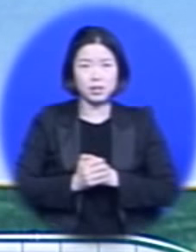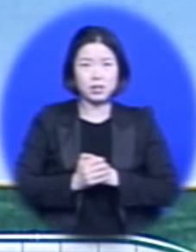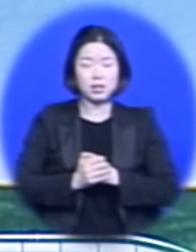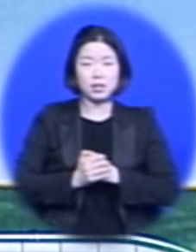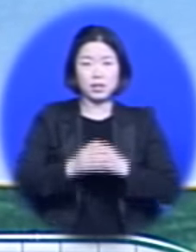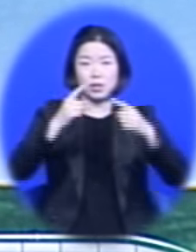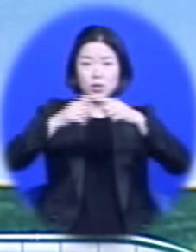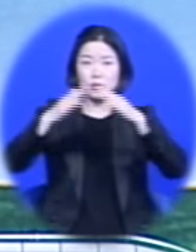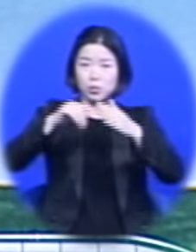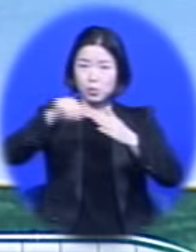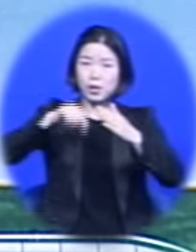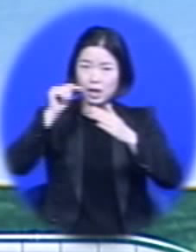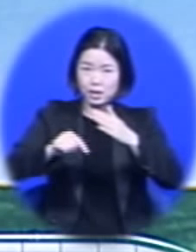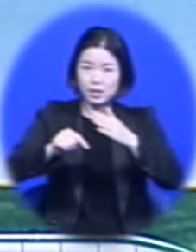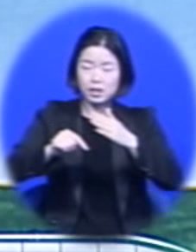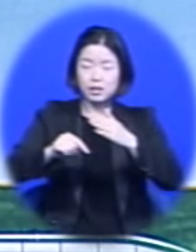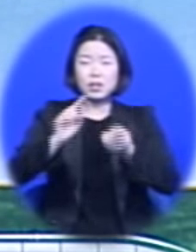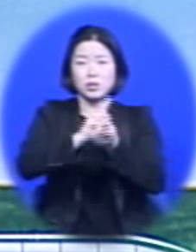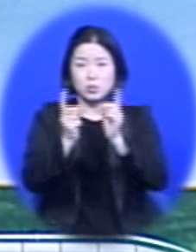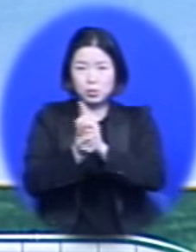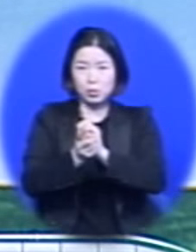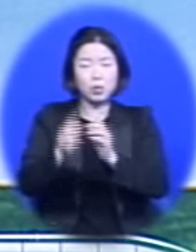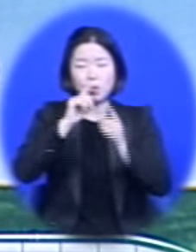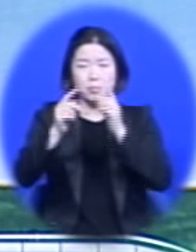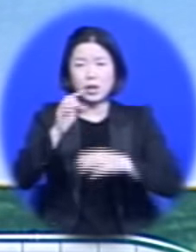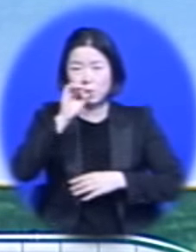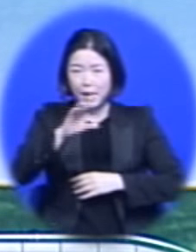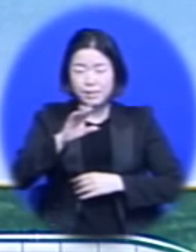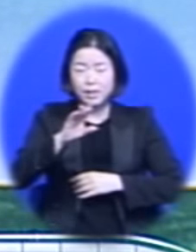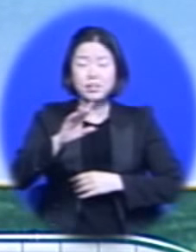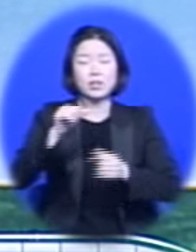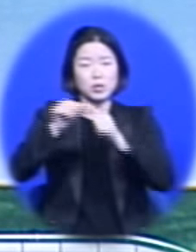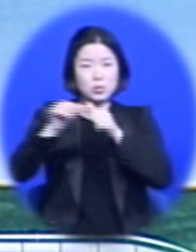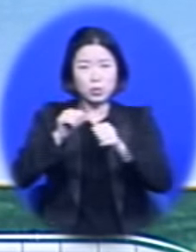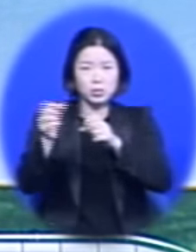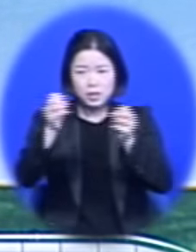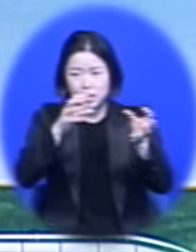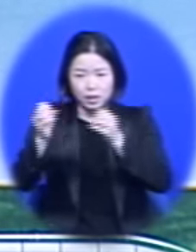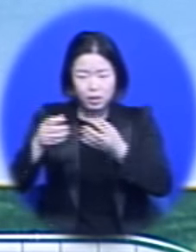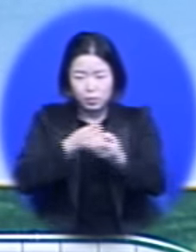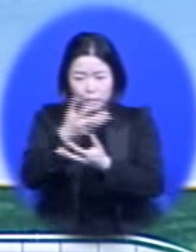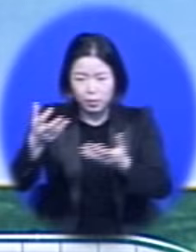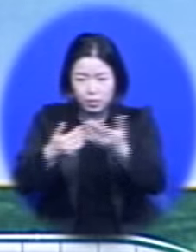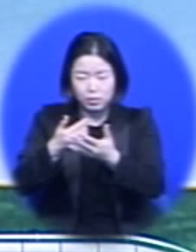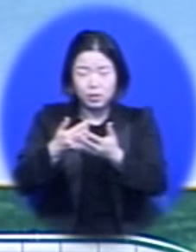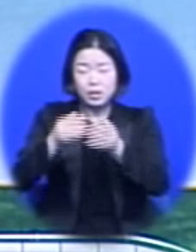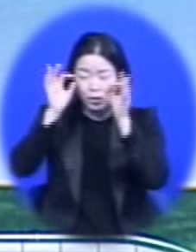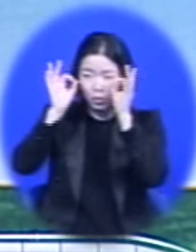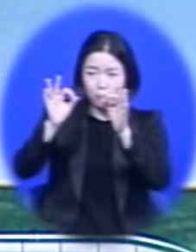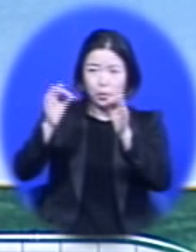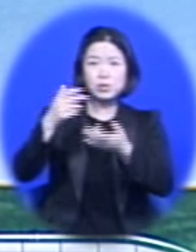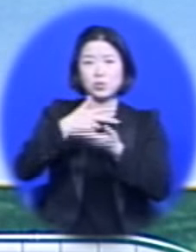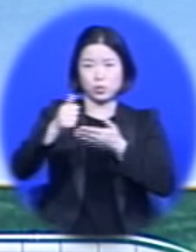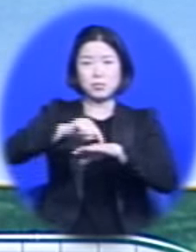교회 안에서 서로 말도 안 되는 소문들, 말들이 또 오고 가는 이런 현상을 보시는 주님의 마음은